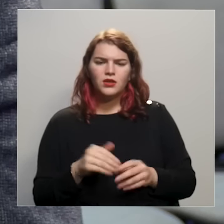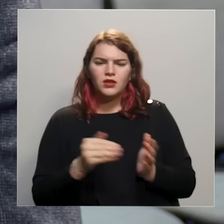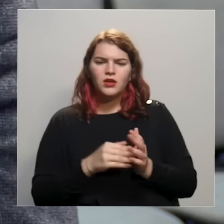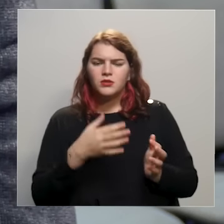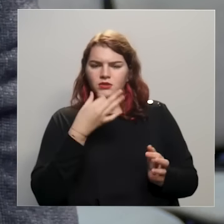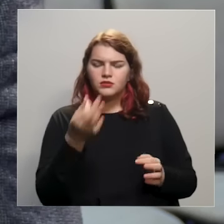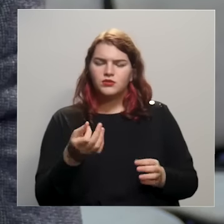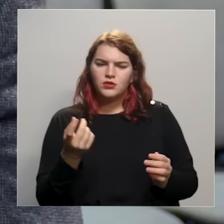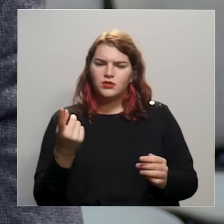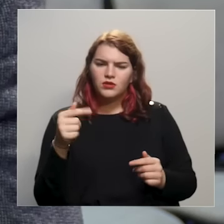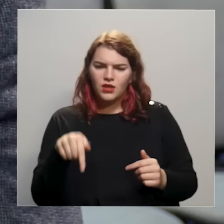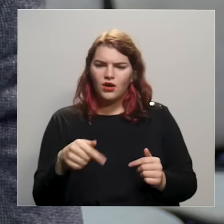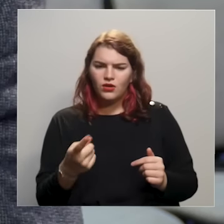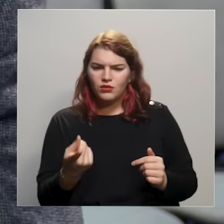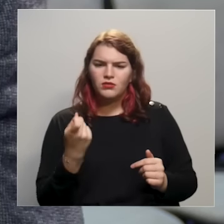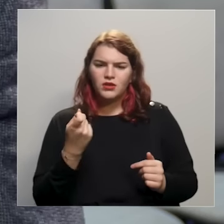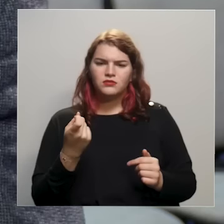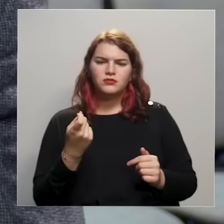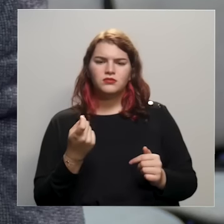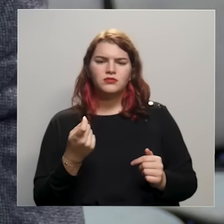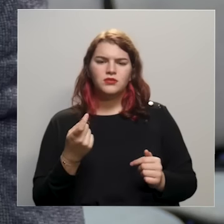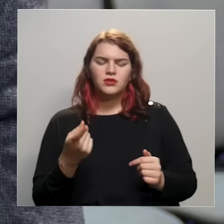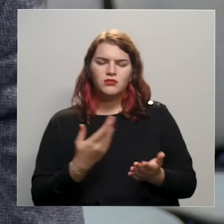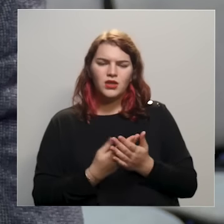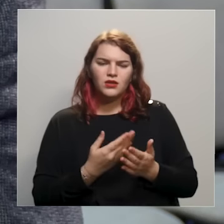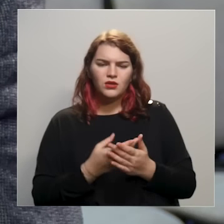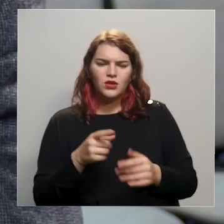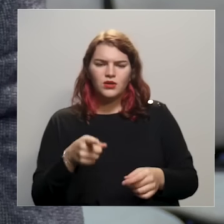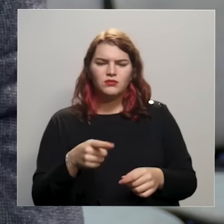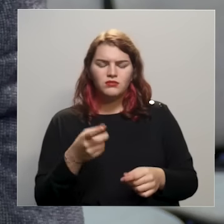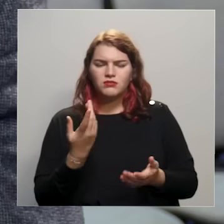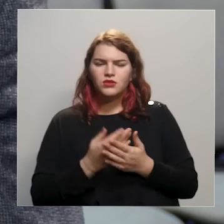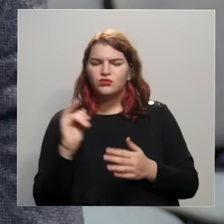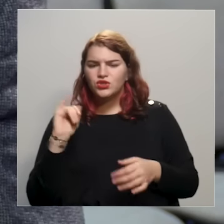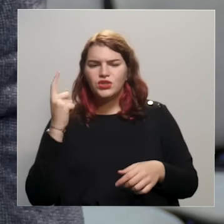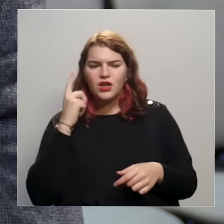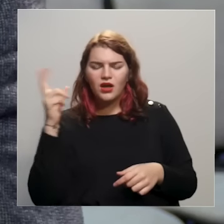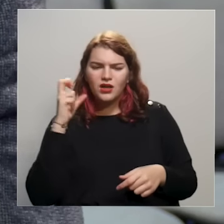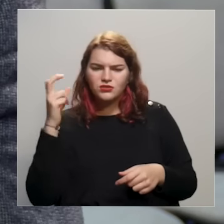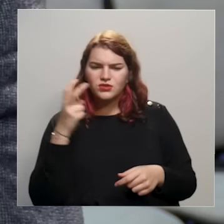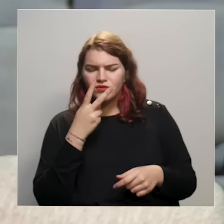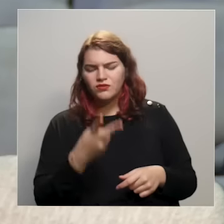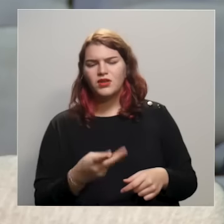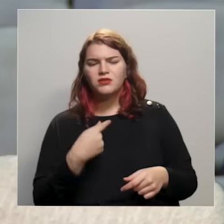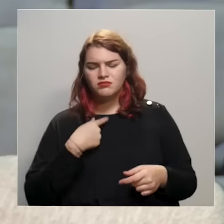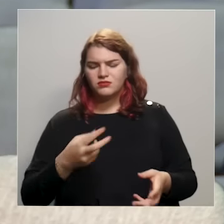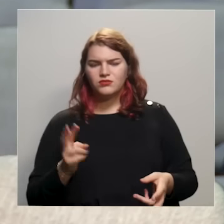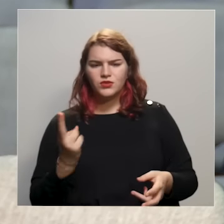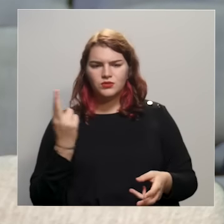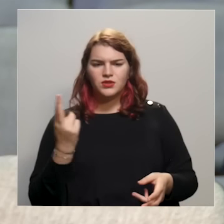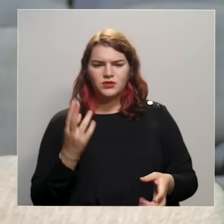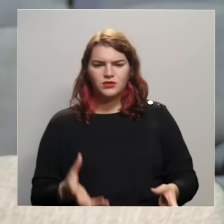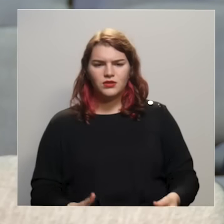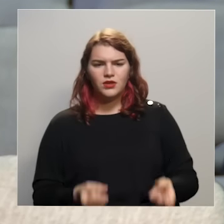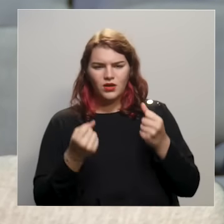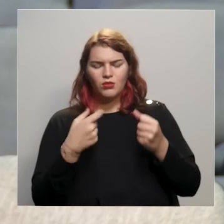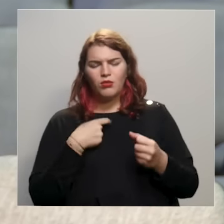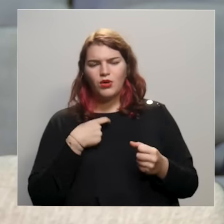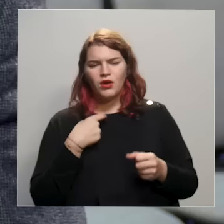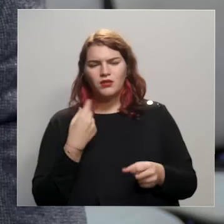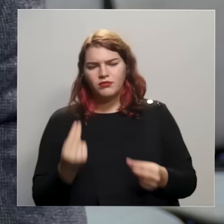spun că de acolo m-a scos Dumnezeu pe mine, pentru alții care ascultă și văd lucrul ăsta. Poate plic de bine.